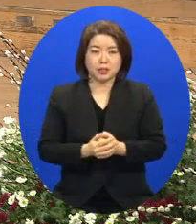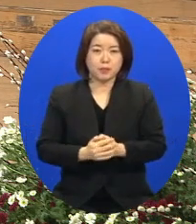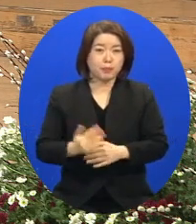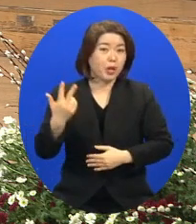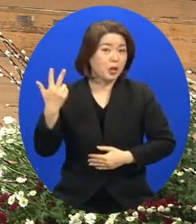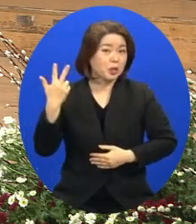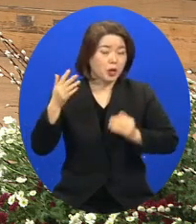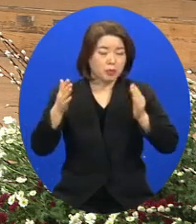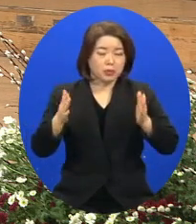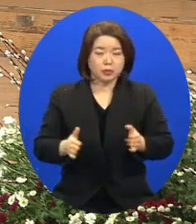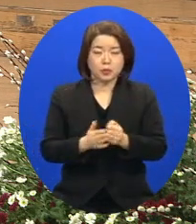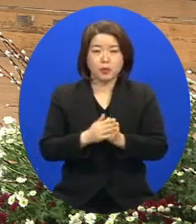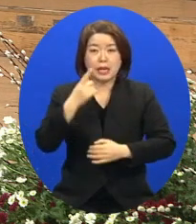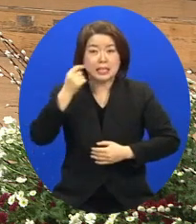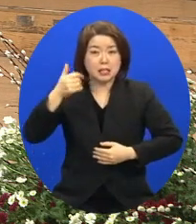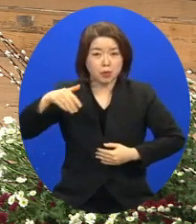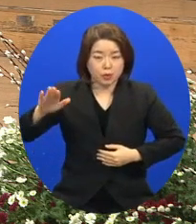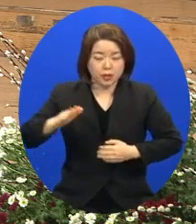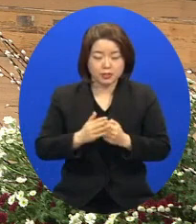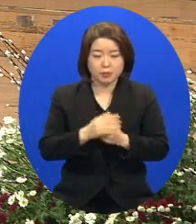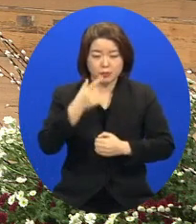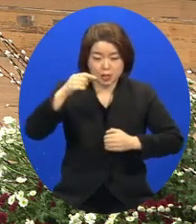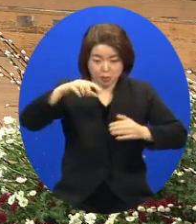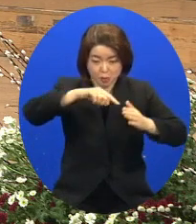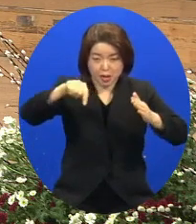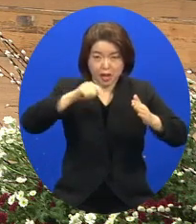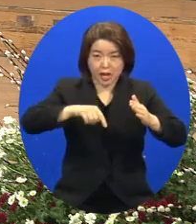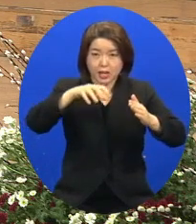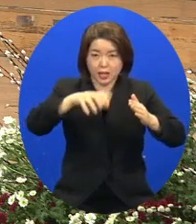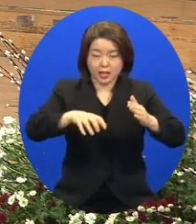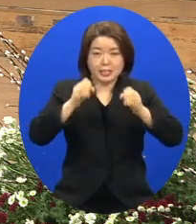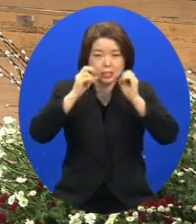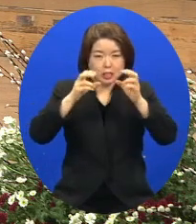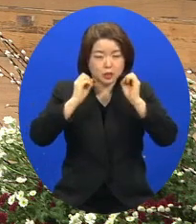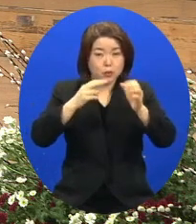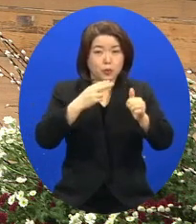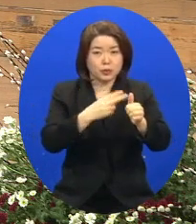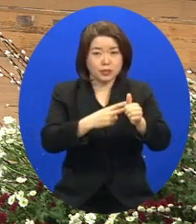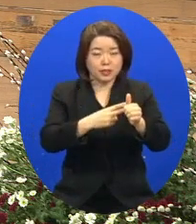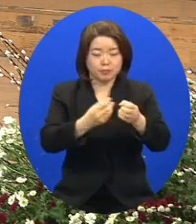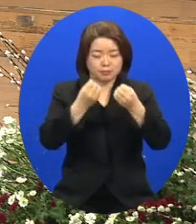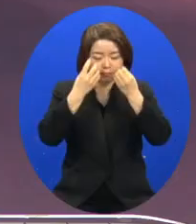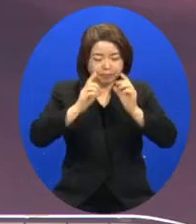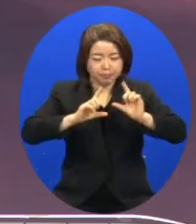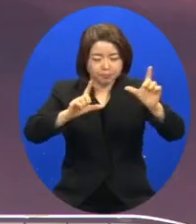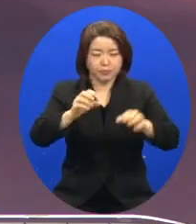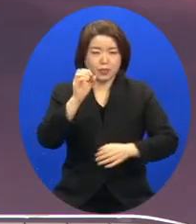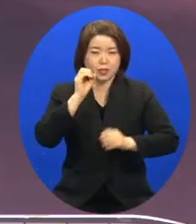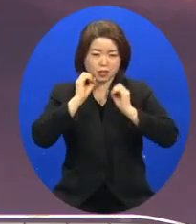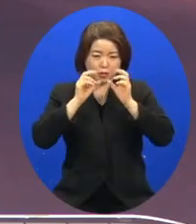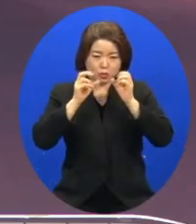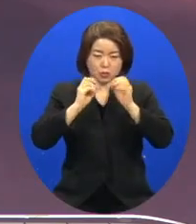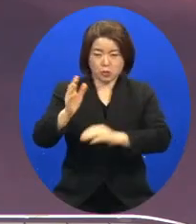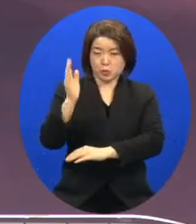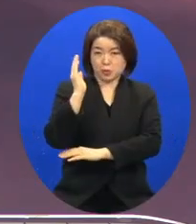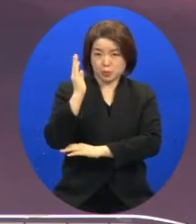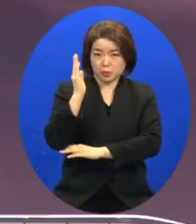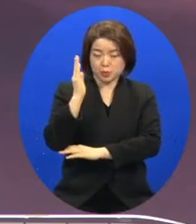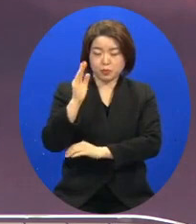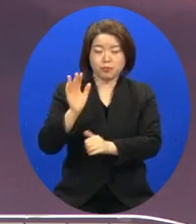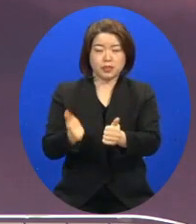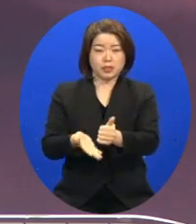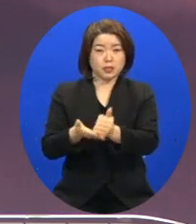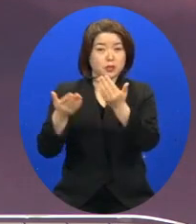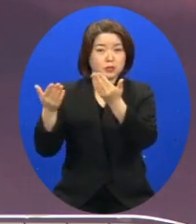가서 일본에 있는 우리 한국 선교사님들 신년 선교 대회를 섬기고 왔습니다. 정말 큰 은혜가